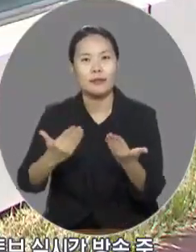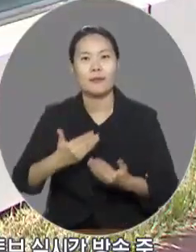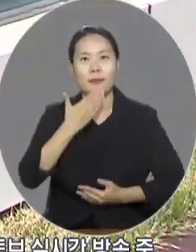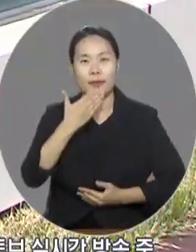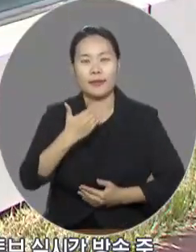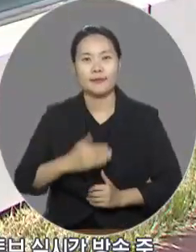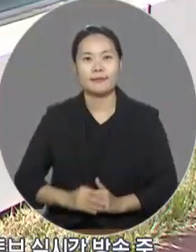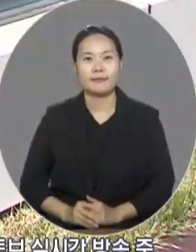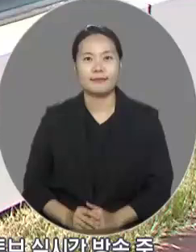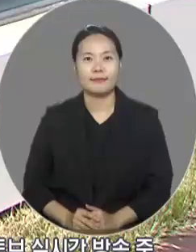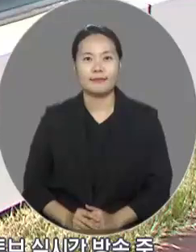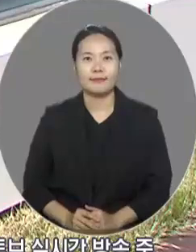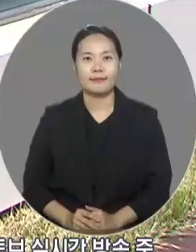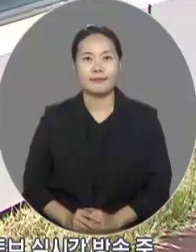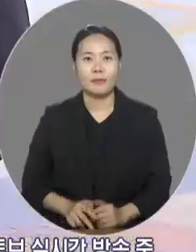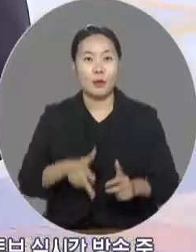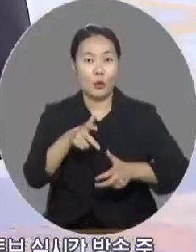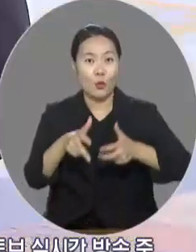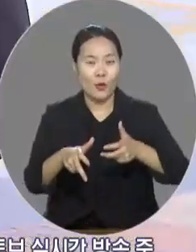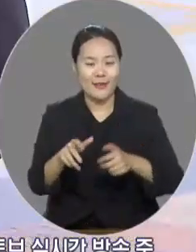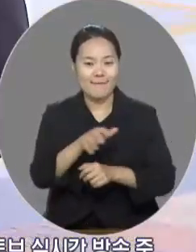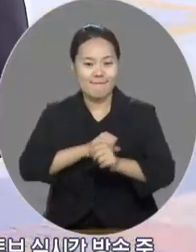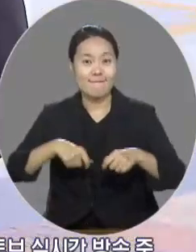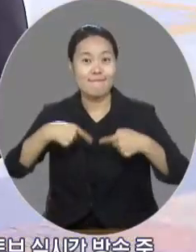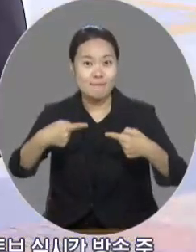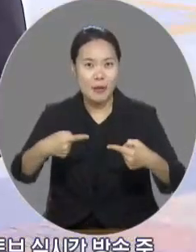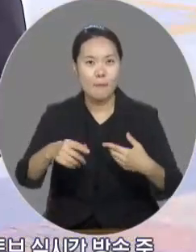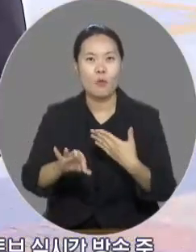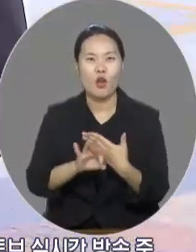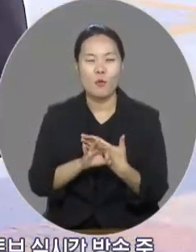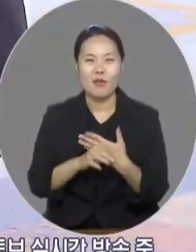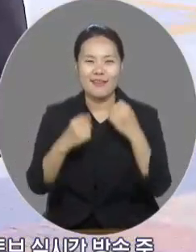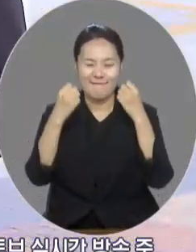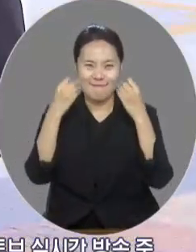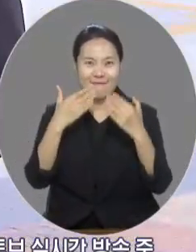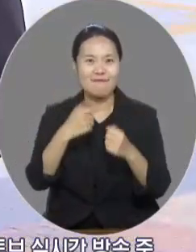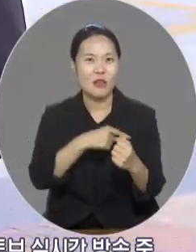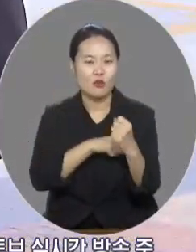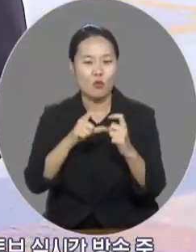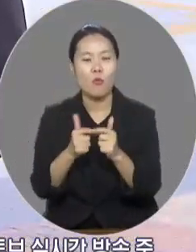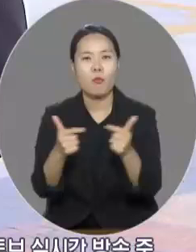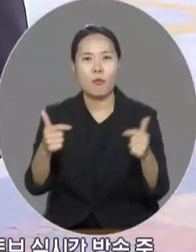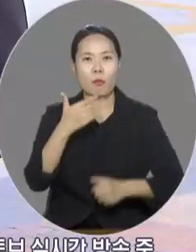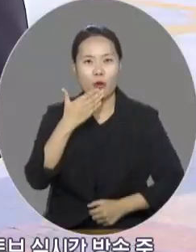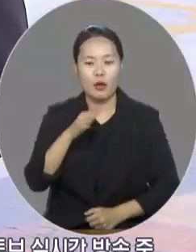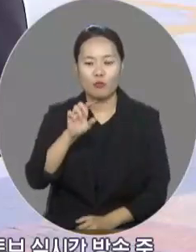있습니다. 공장들의 적극적인 참여가 신재생에너지를 늘리고